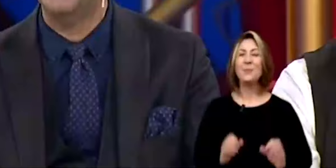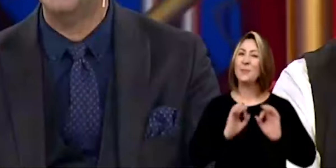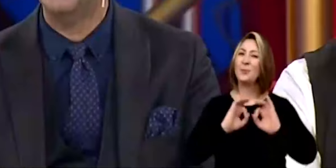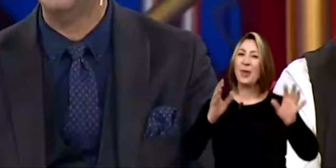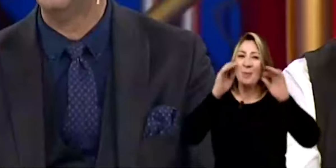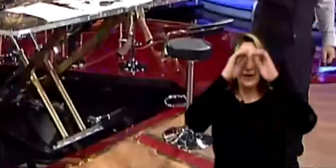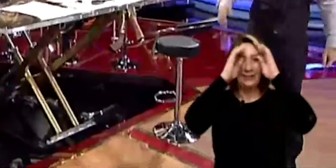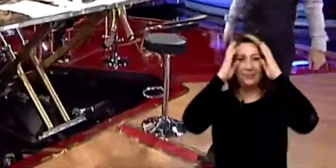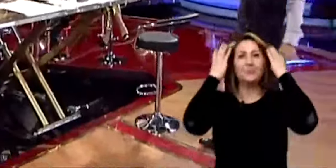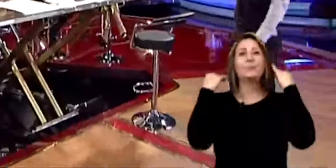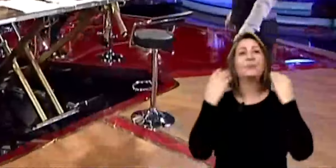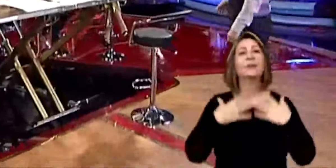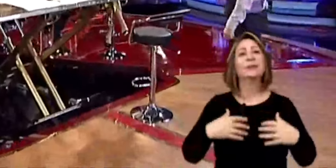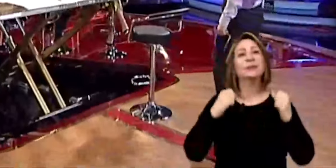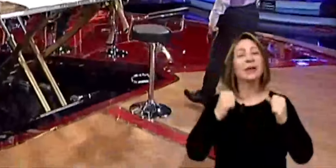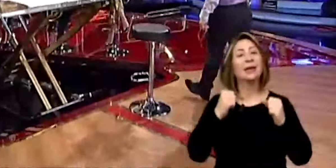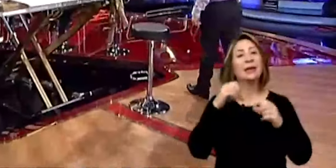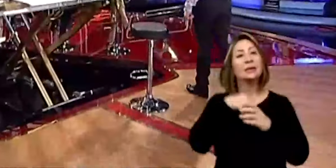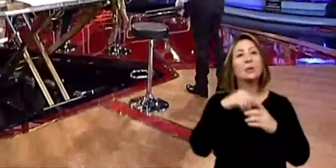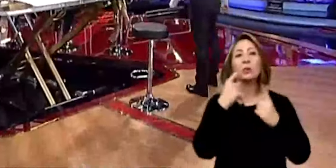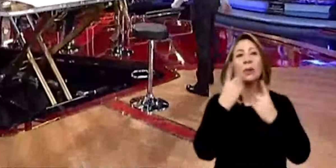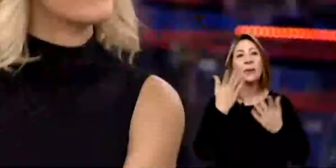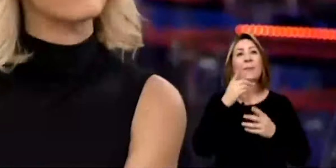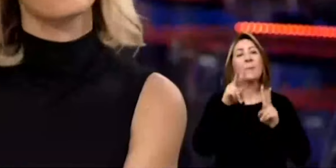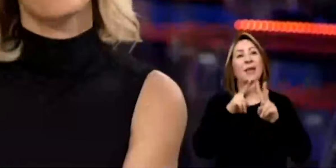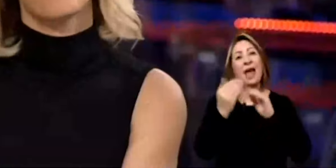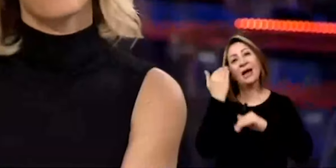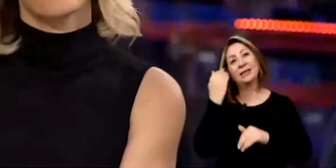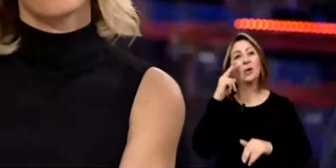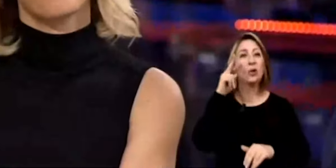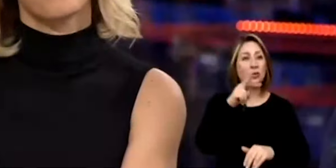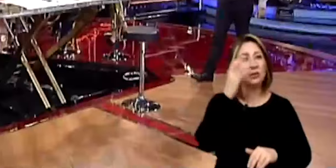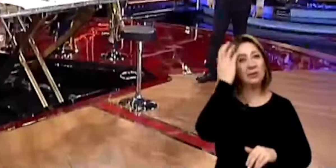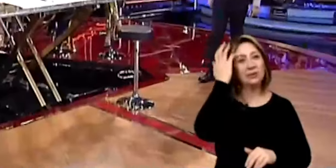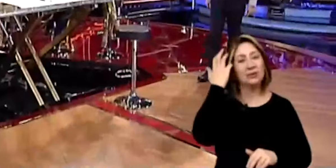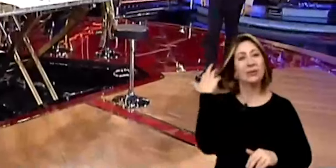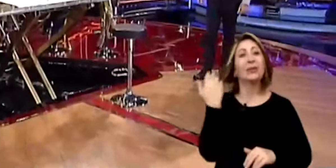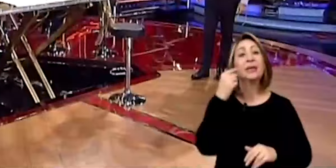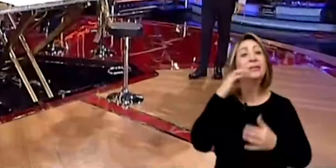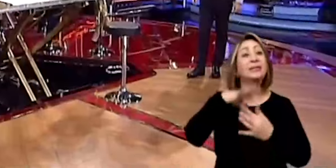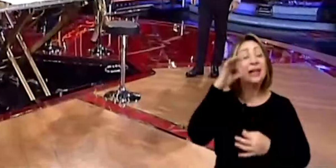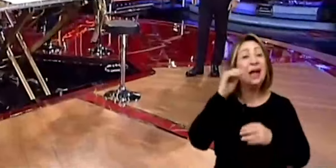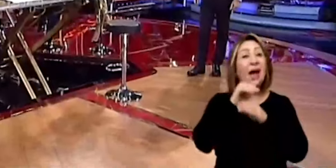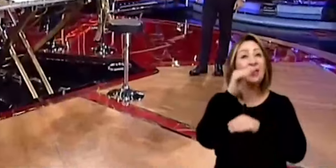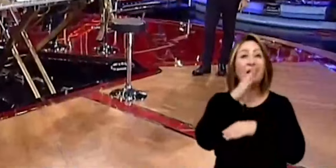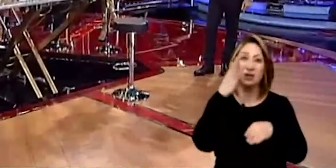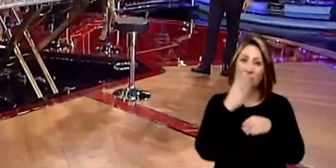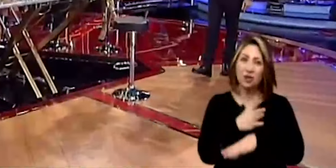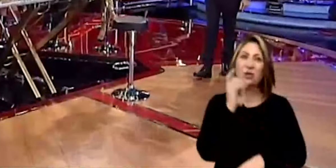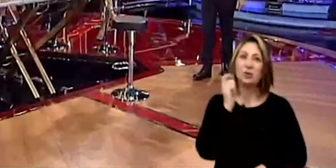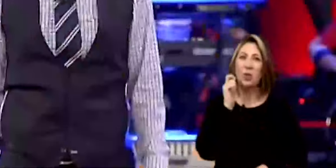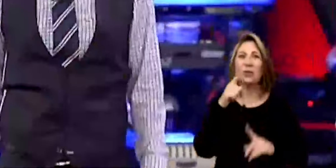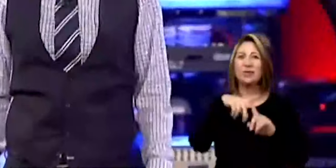mükemmel. Peki niçin bu sağlıkla ilgili konuşmaları yaptık? Çünkü şimdi medya arkasında da göreceğiz ki insanların hayatı gerçekten